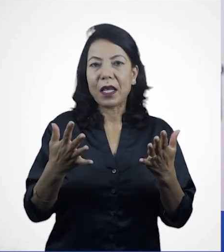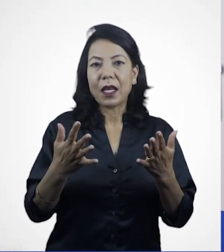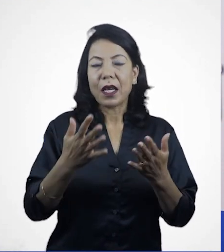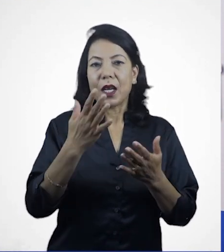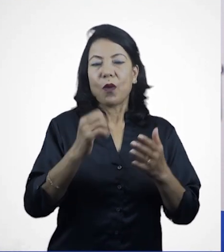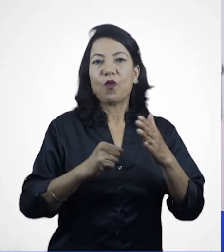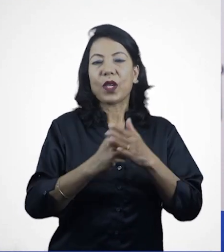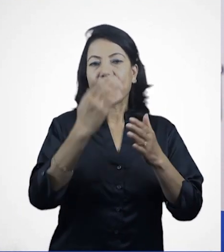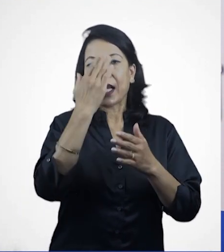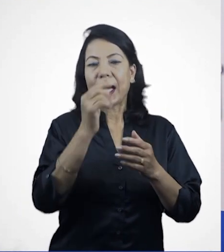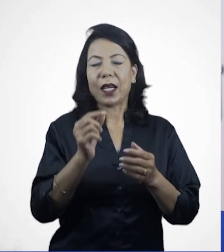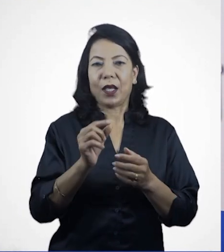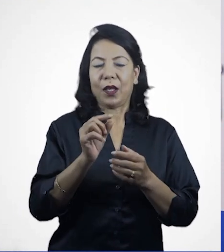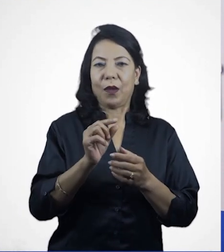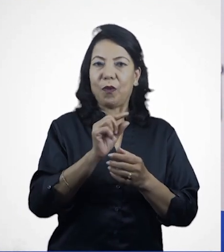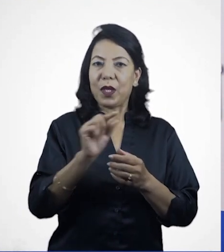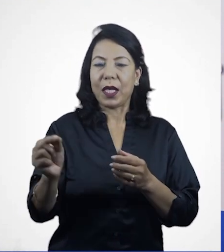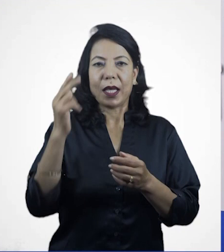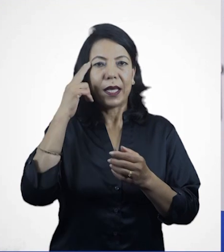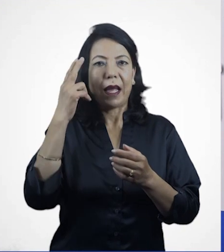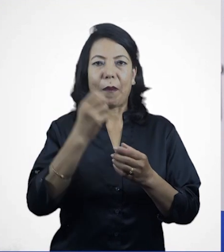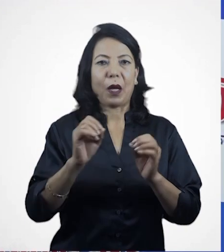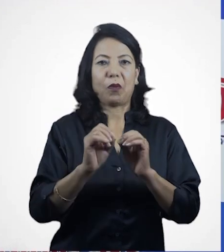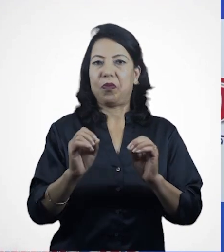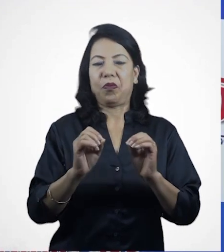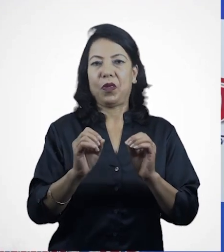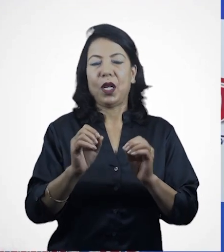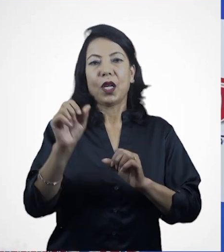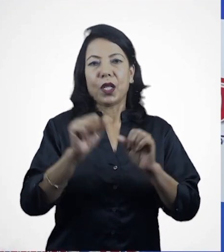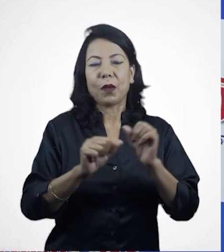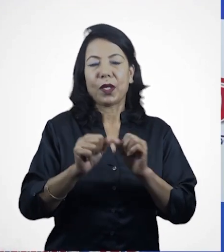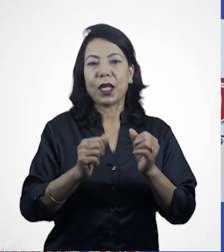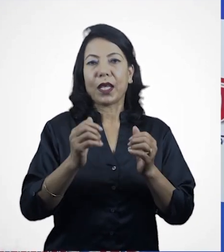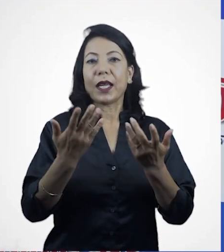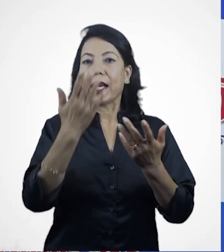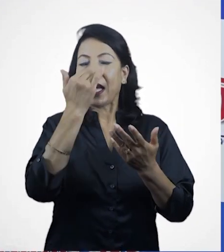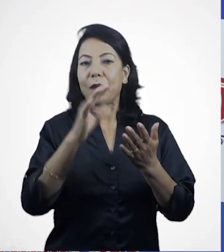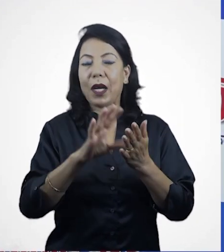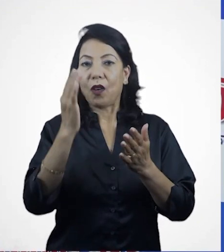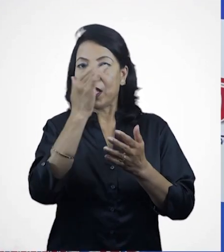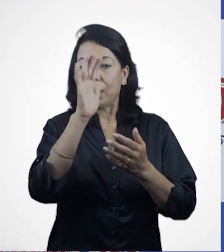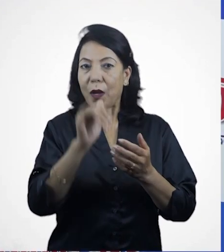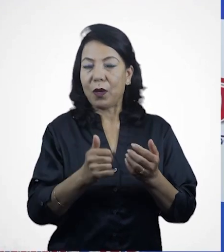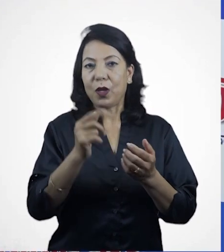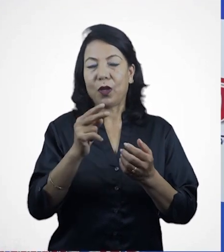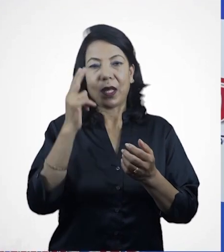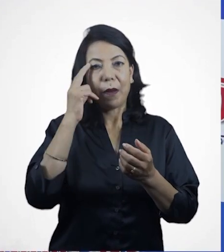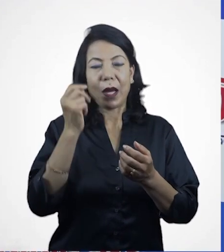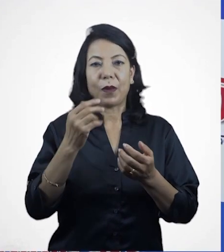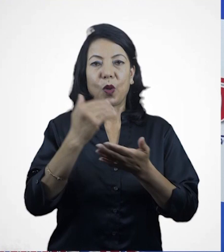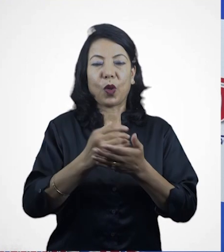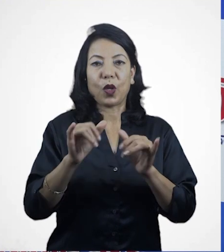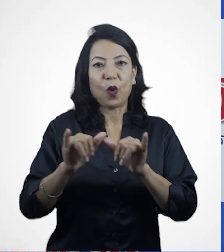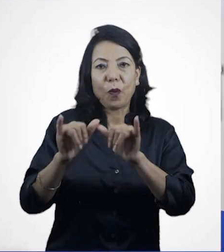अ